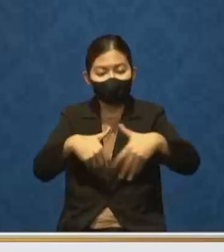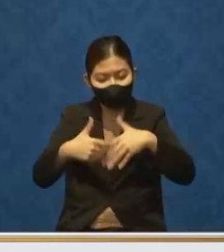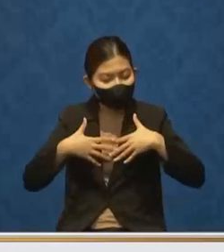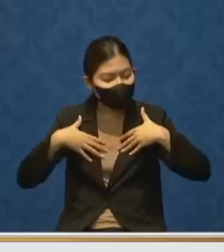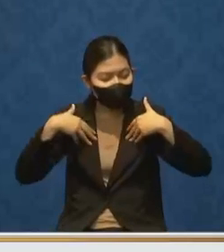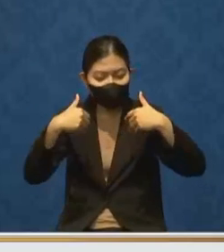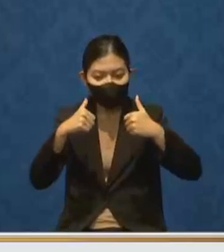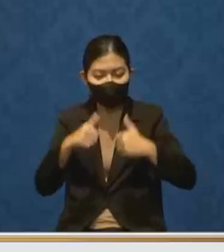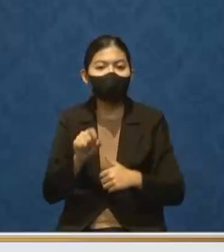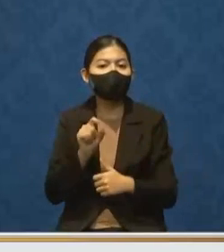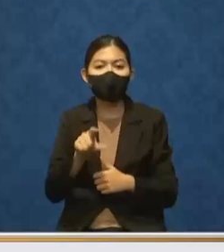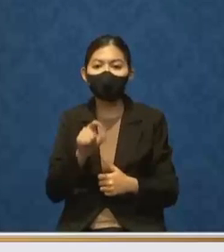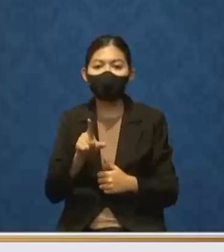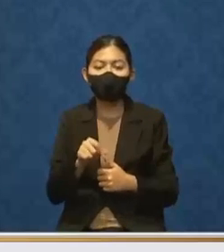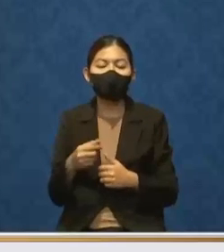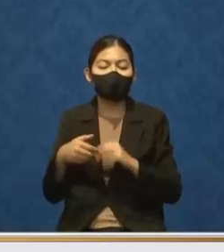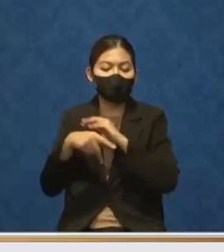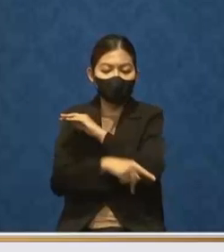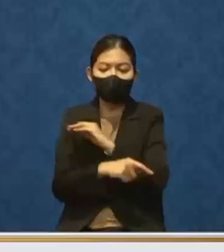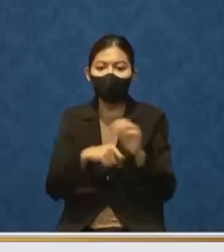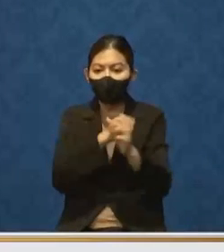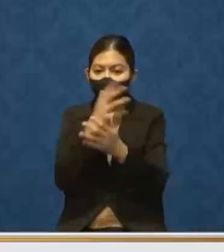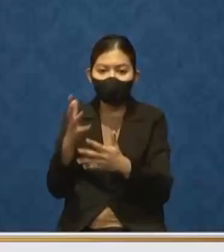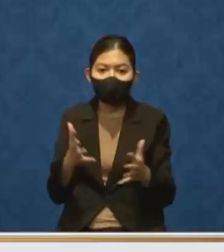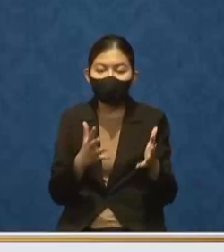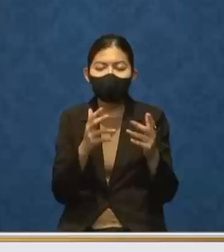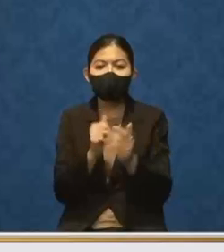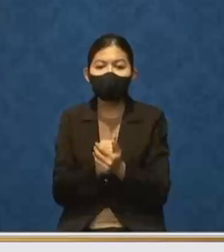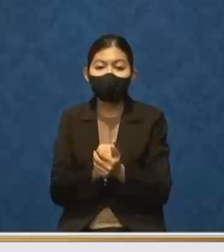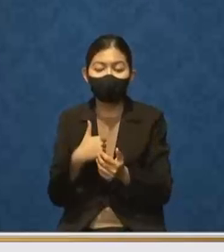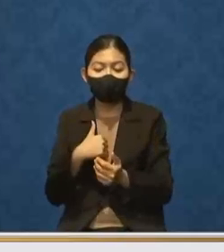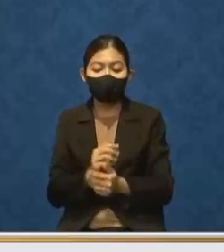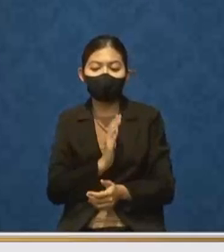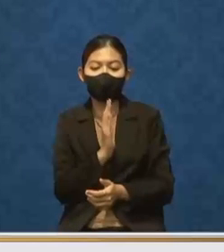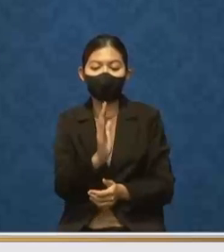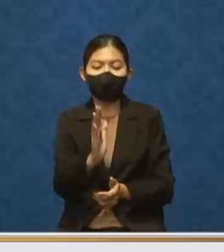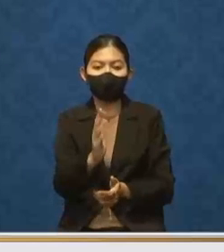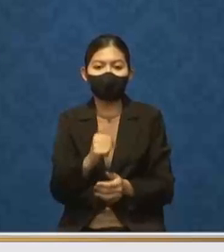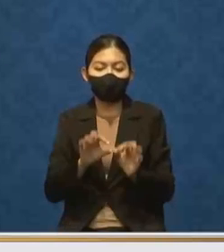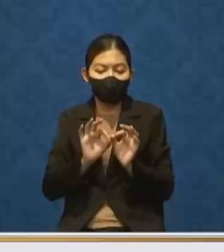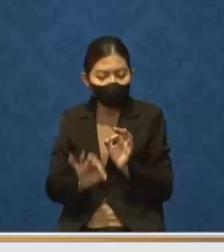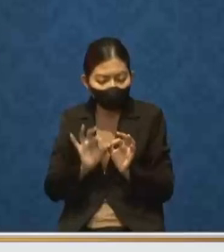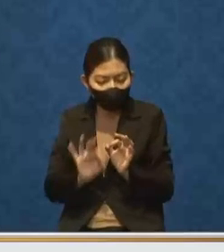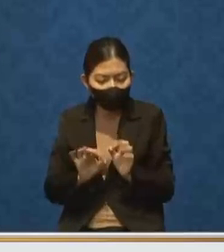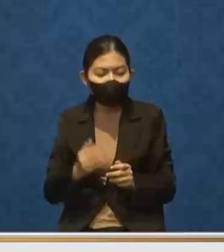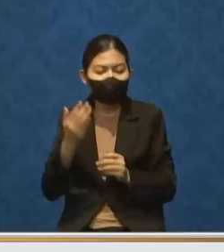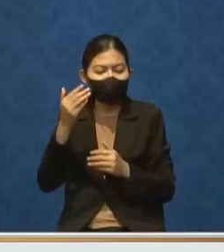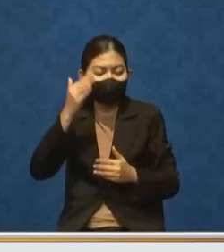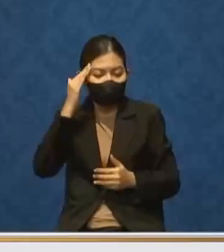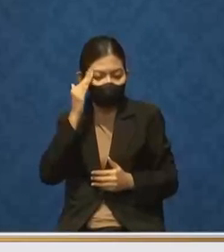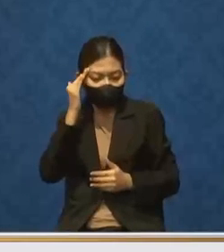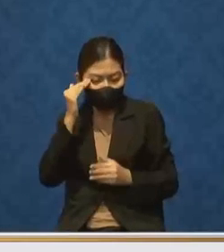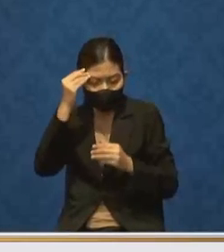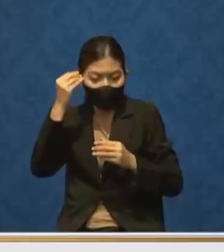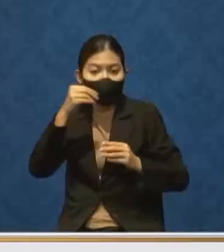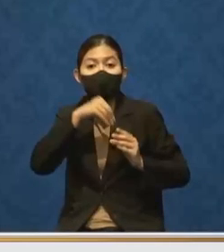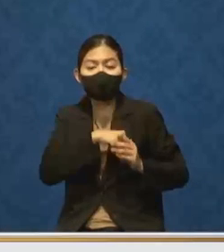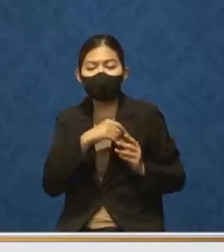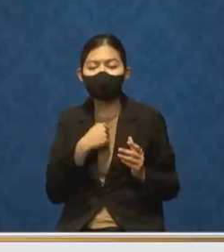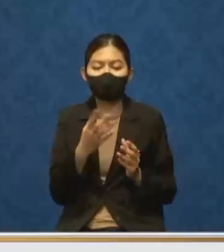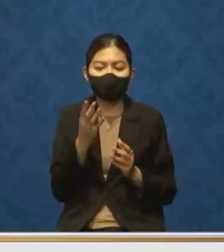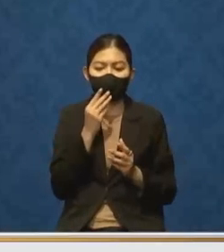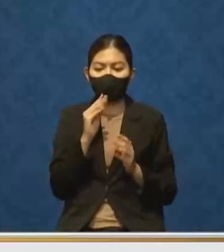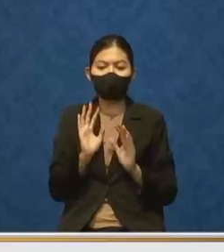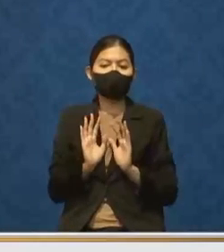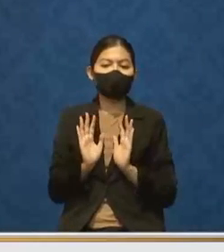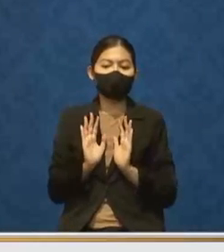ดเร็วและโปร่งใสร่วมการปลูกฝังค่านิยมความซื่อสัตย์สุจริตความมัธยัสถ์การสร้างจิตสำนึกในการปฏิเสธไม่ยอมรับการทุจ